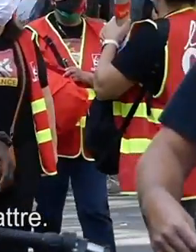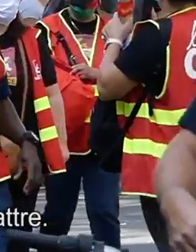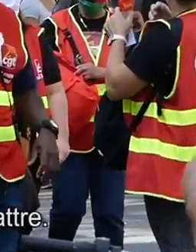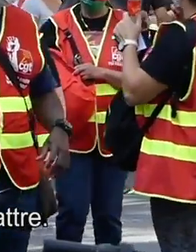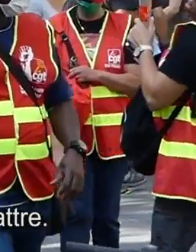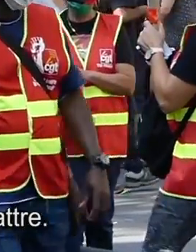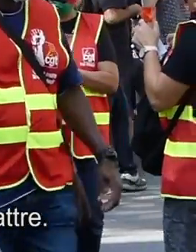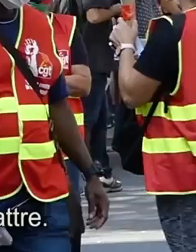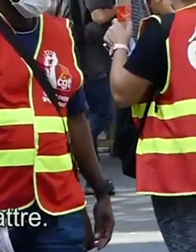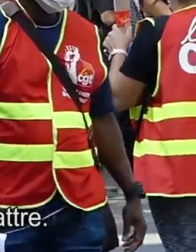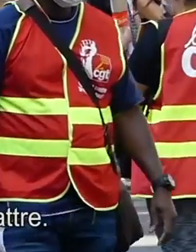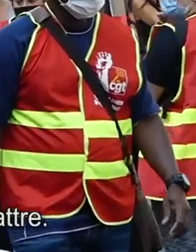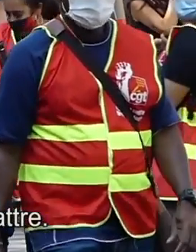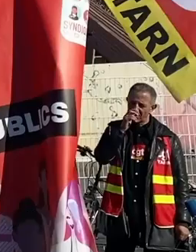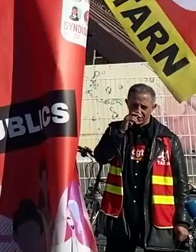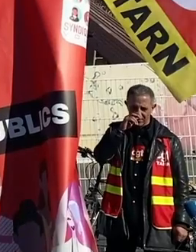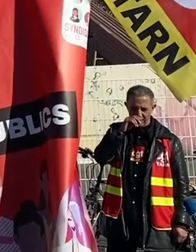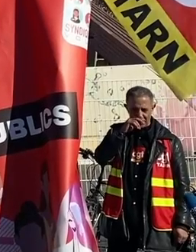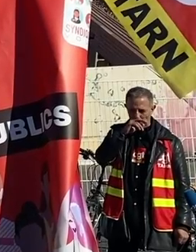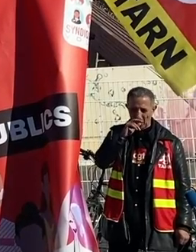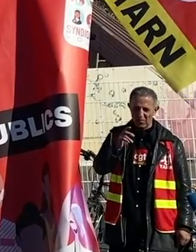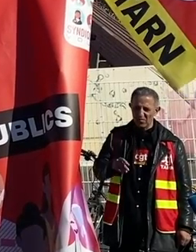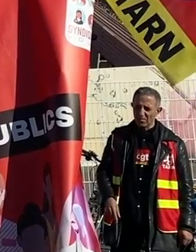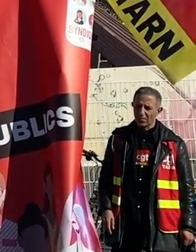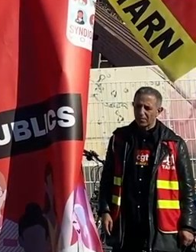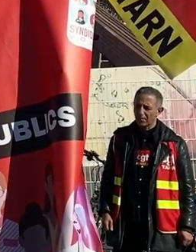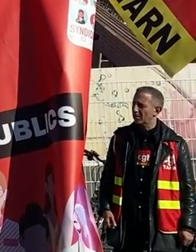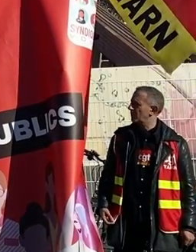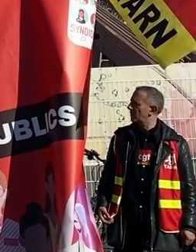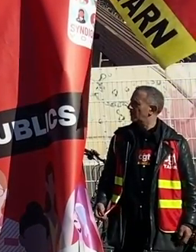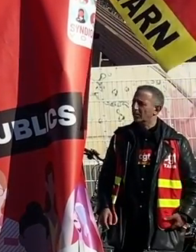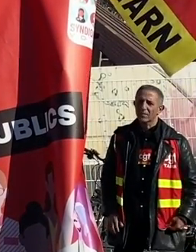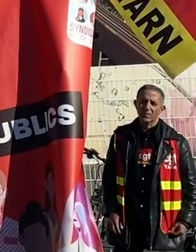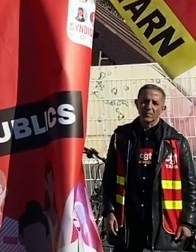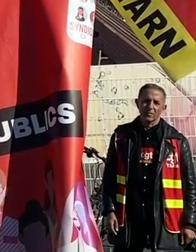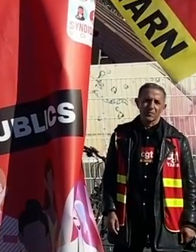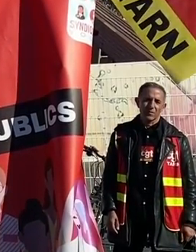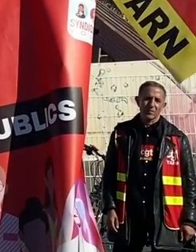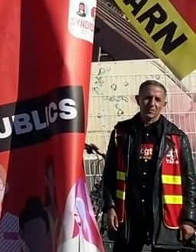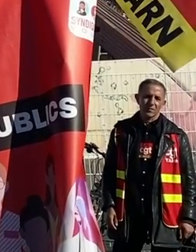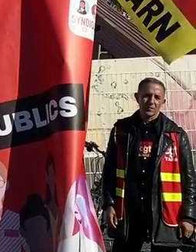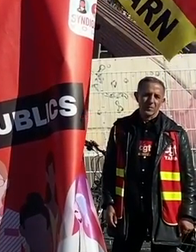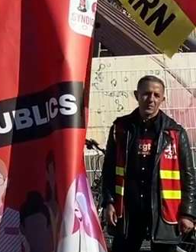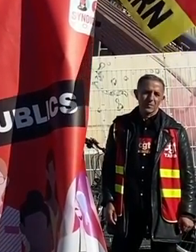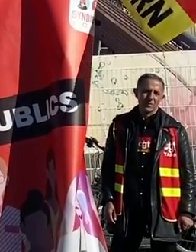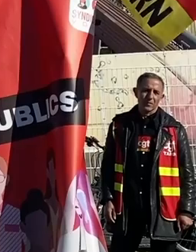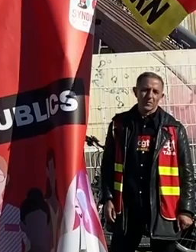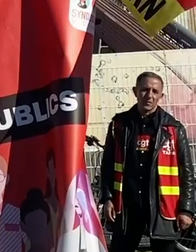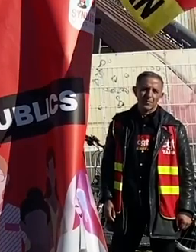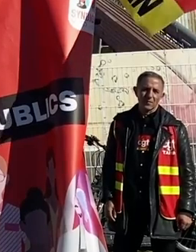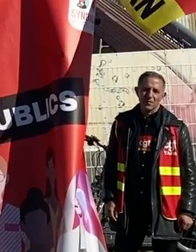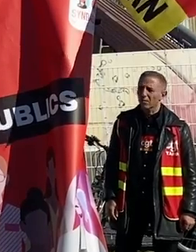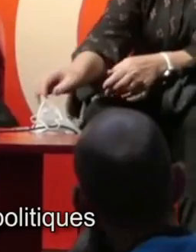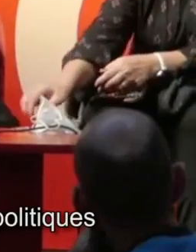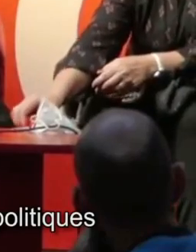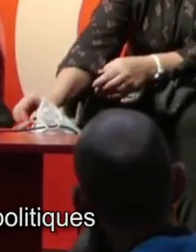d'un système capitaliste qu'il nous faut combattre. Il n'y a aucun salarié qui travaille en production qui a plus de 60 ans aujourd'hui. Pourquoi ? Parce qu'ils ne peuvent pas